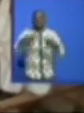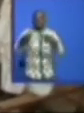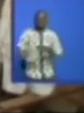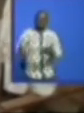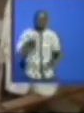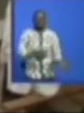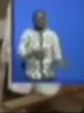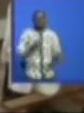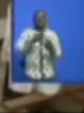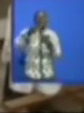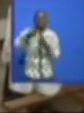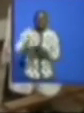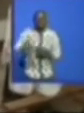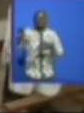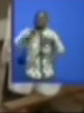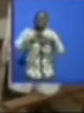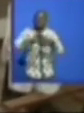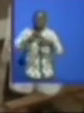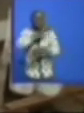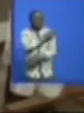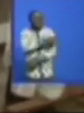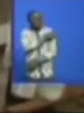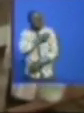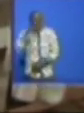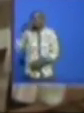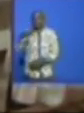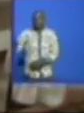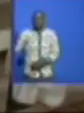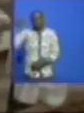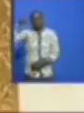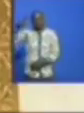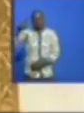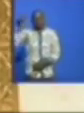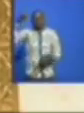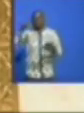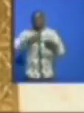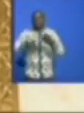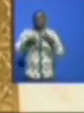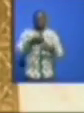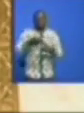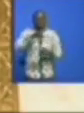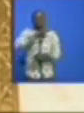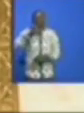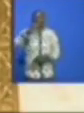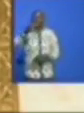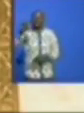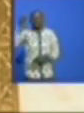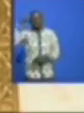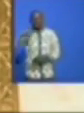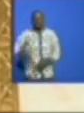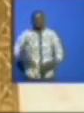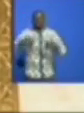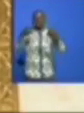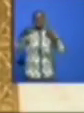Alors qu'il était en soins dans un hôpital de Paris, le jadis proche du capitaine Thomas Sankara, Valère Sommé, rend son dernier souffle à l'âge